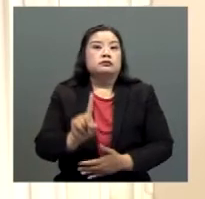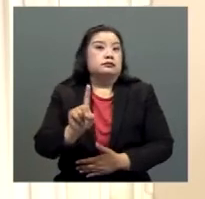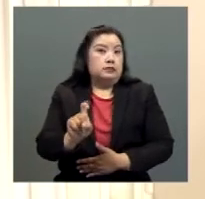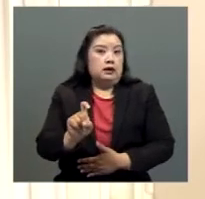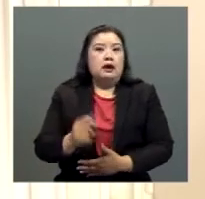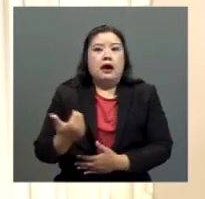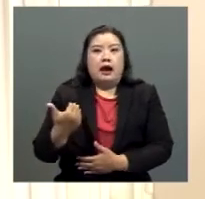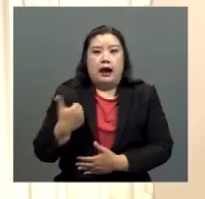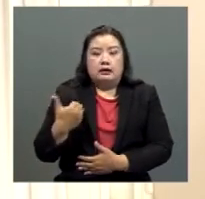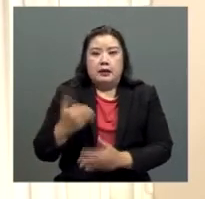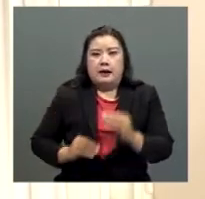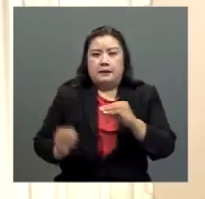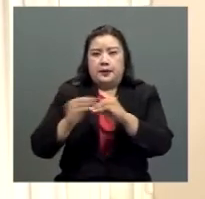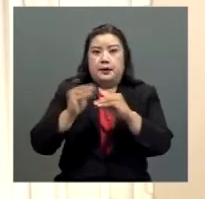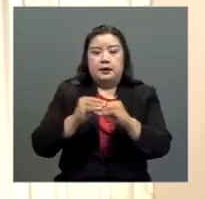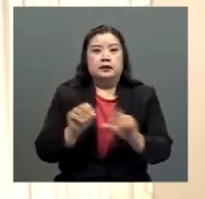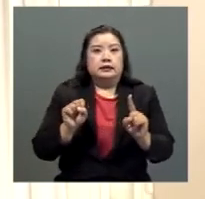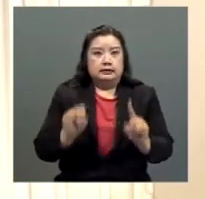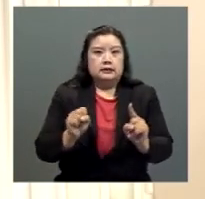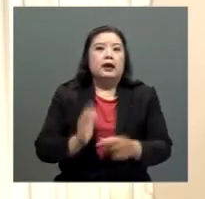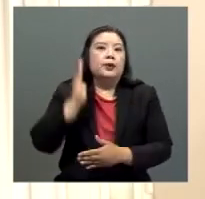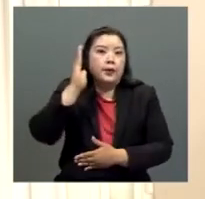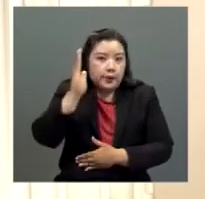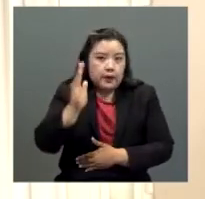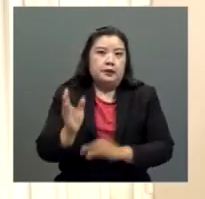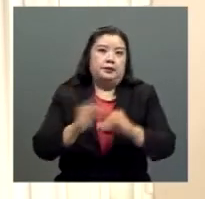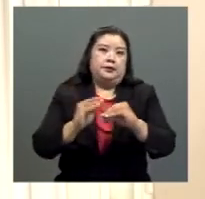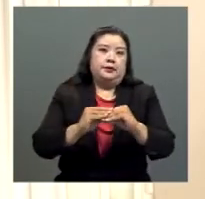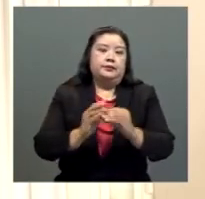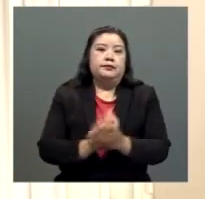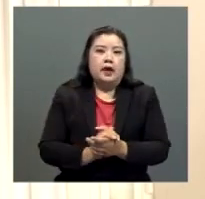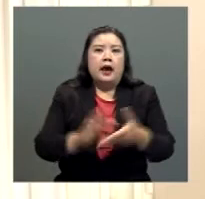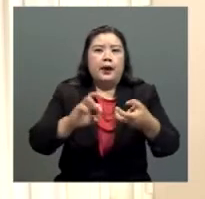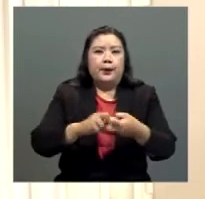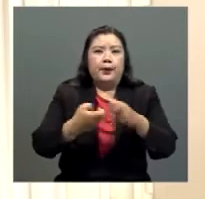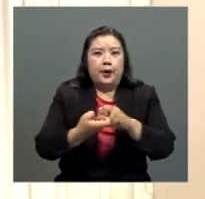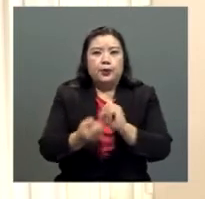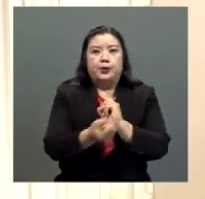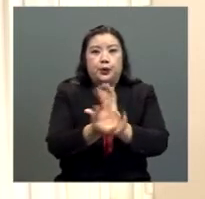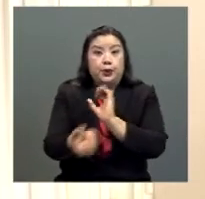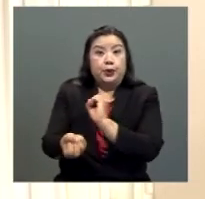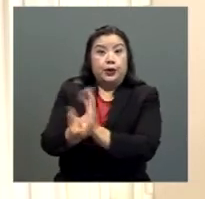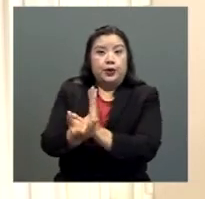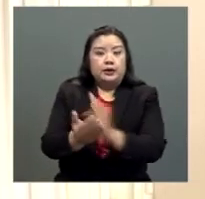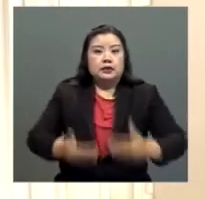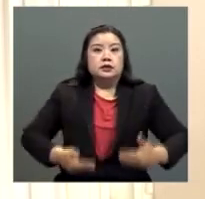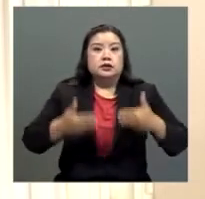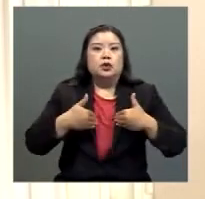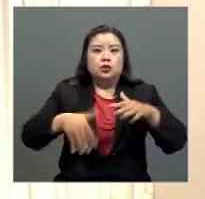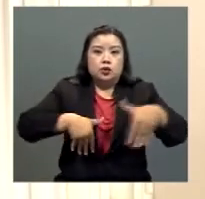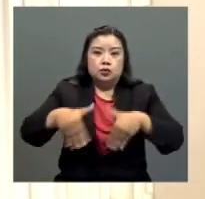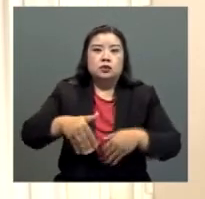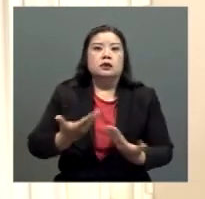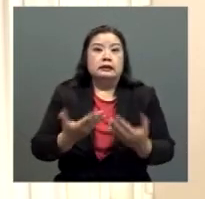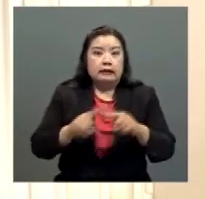อาจพุ่งสูงไปถึงหลักแสนต่อไปในอนาคตซึ่งความเสียหายที่เกิดขึ้นนี้ไม่เพียงเกิดขึ้นกับชีวิตของผู้คนเท่านั้น